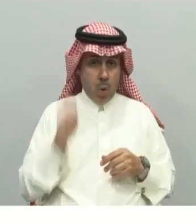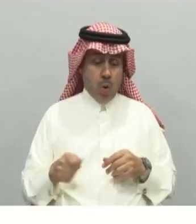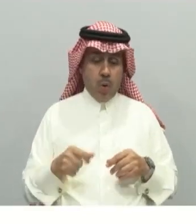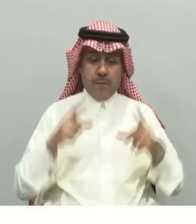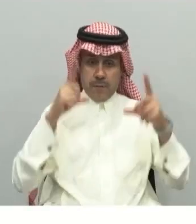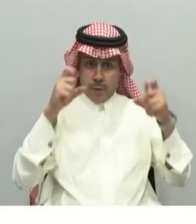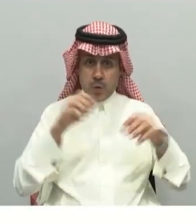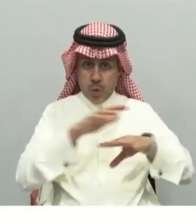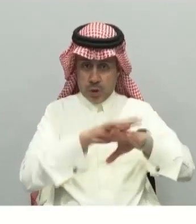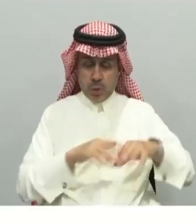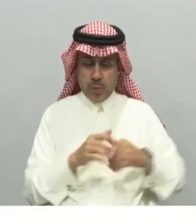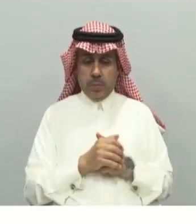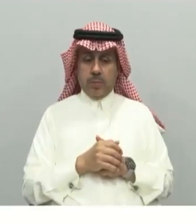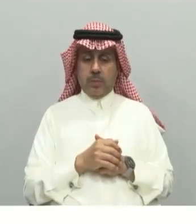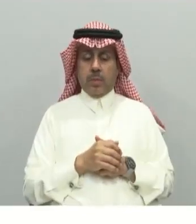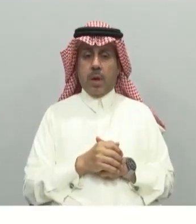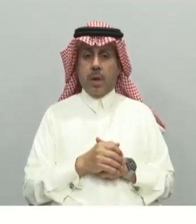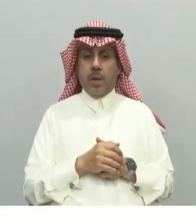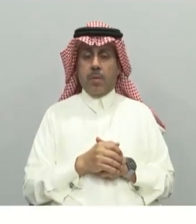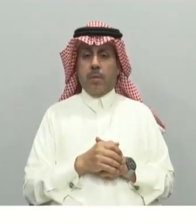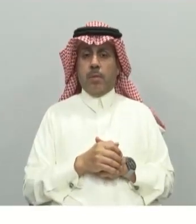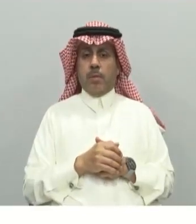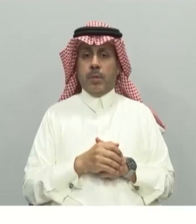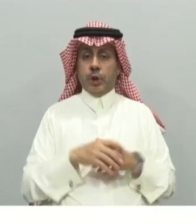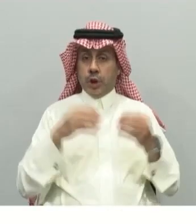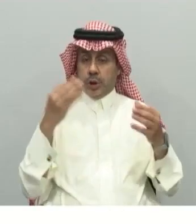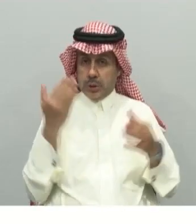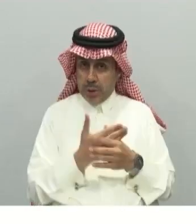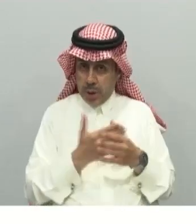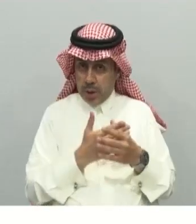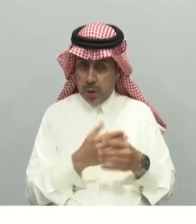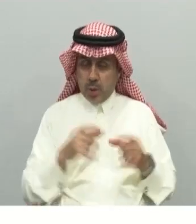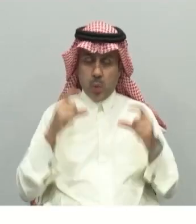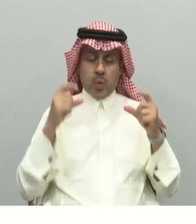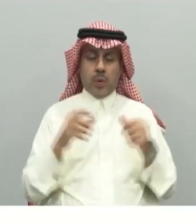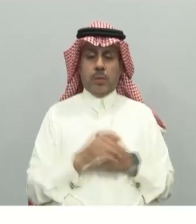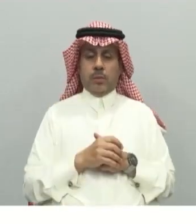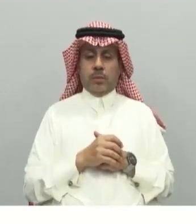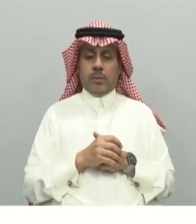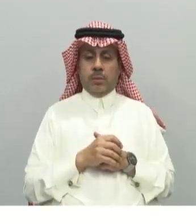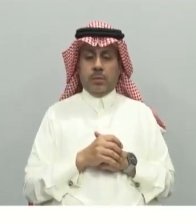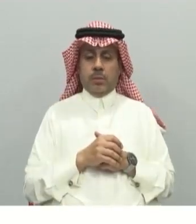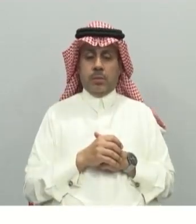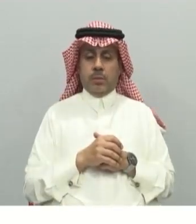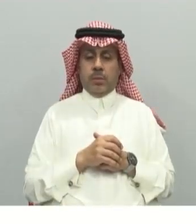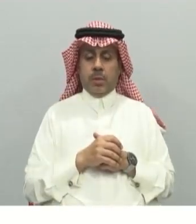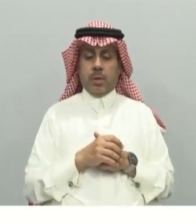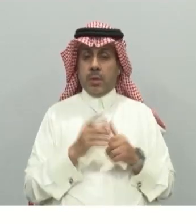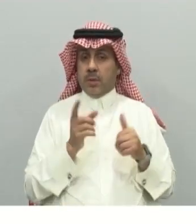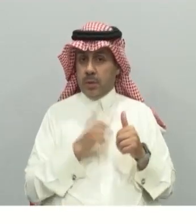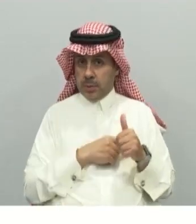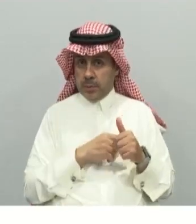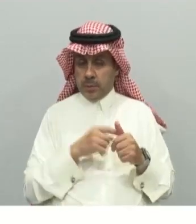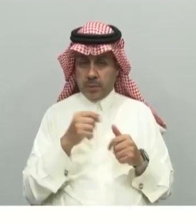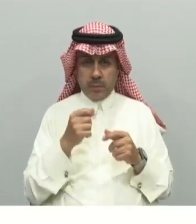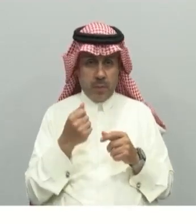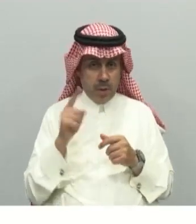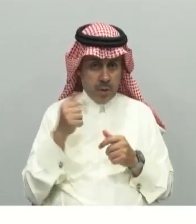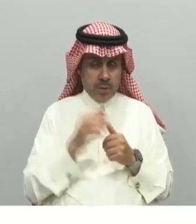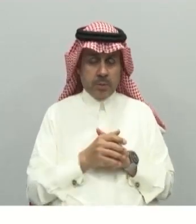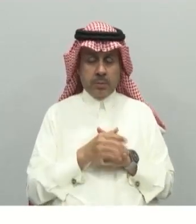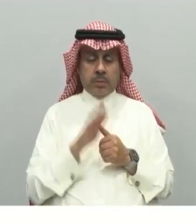ذكر التعليل والدليل كونوا معي عندنا الصوره الحكم التعليل الدليل ريال سعودي